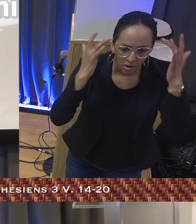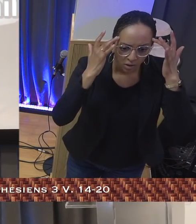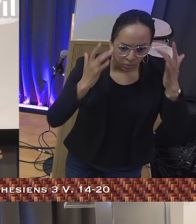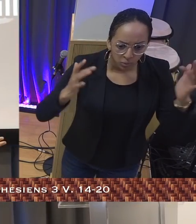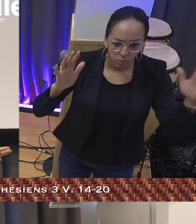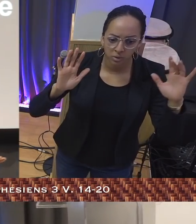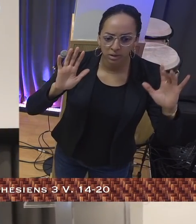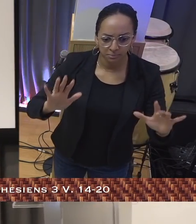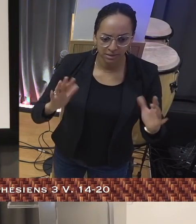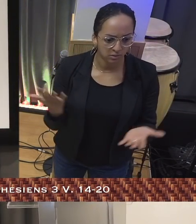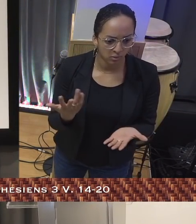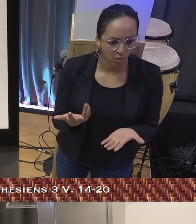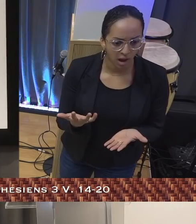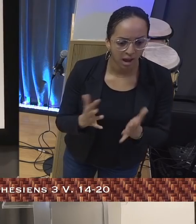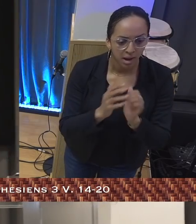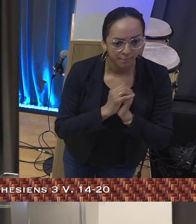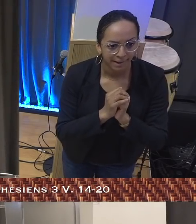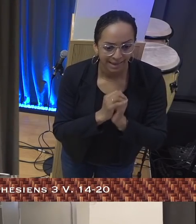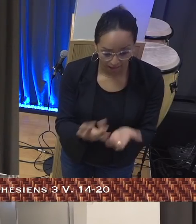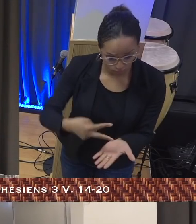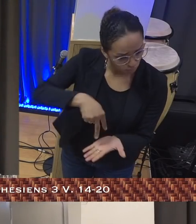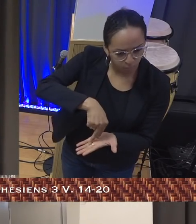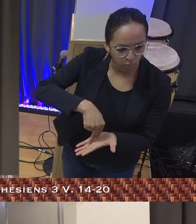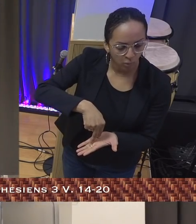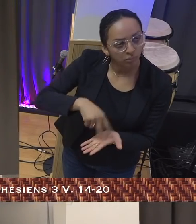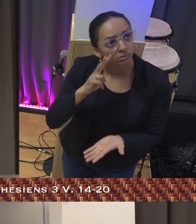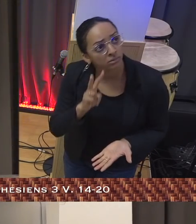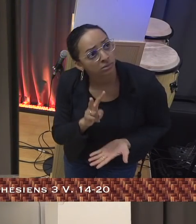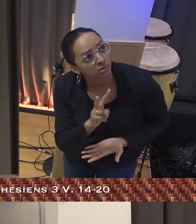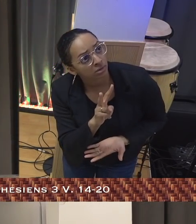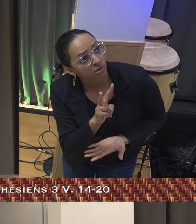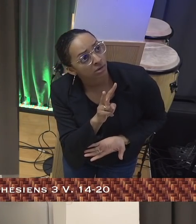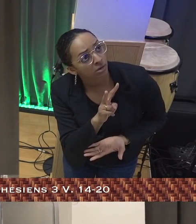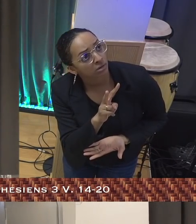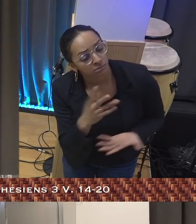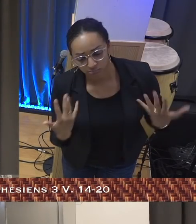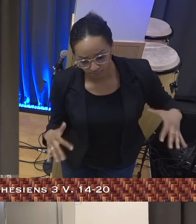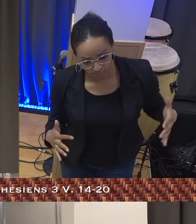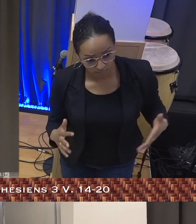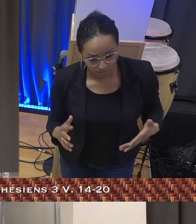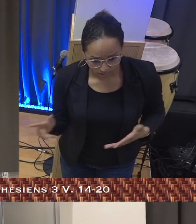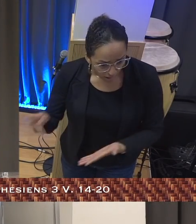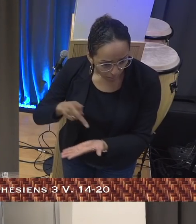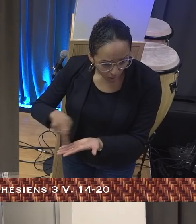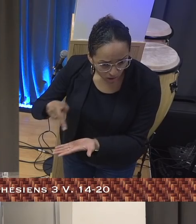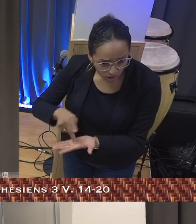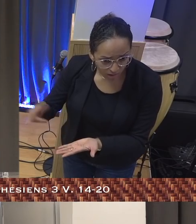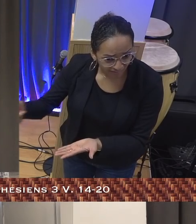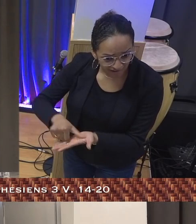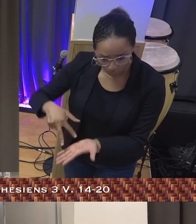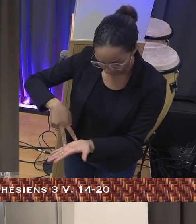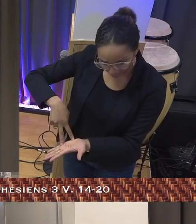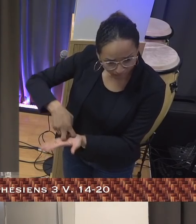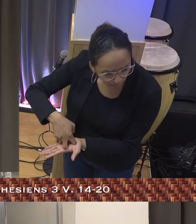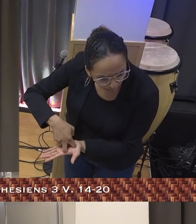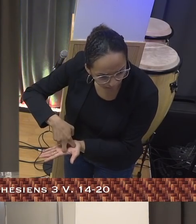prie habituellement debout, les mains jointes et puis les yeux vers le ciel. Mais Saint Paul, l'apôtre Paul, fléchit les genoux. Il